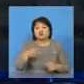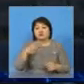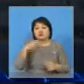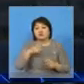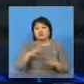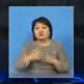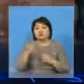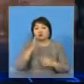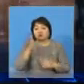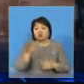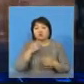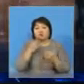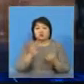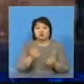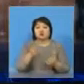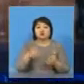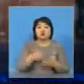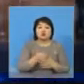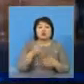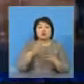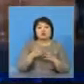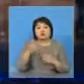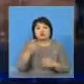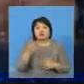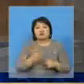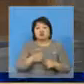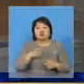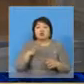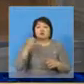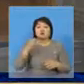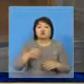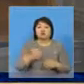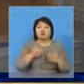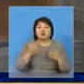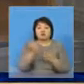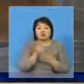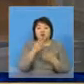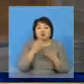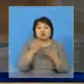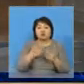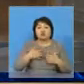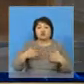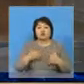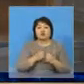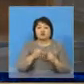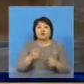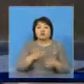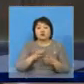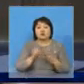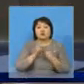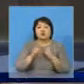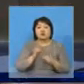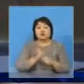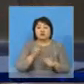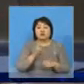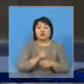Министерством сельского хозяйства будут предоставляться субсидии крестьянским хозяйствам. В Актюбинской области высокий потенциал и показатели животноводства. По итогам совещания глава